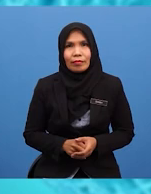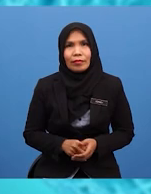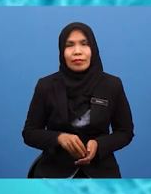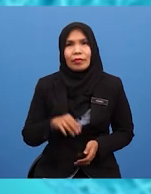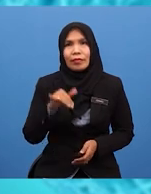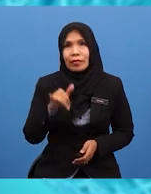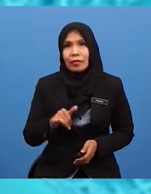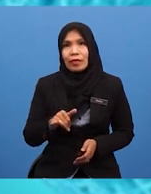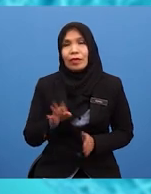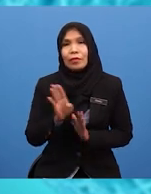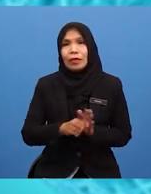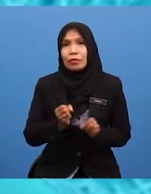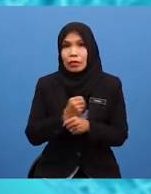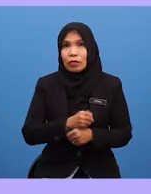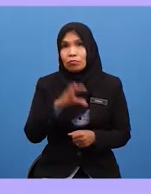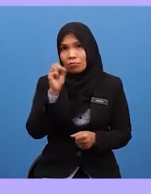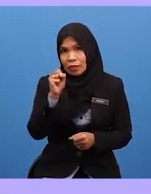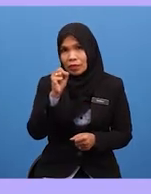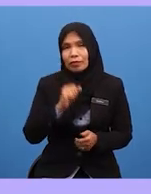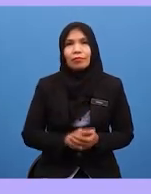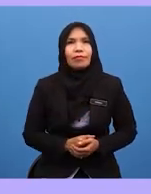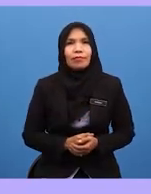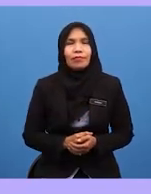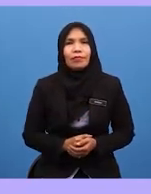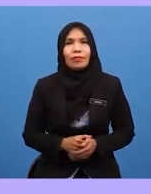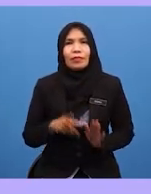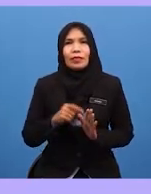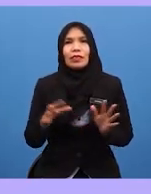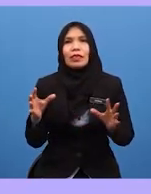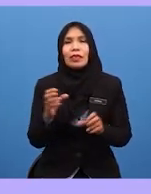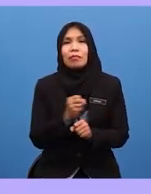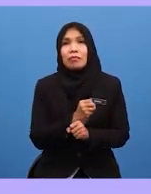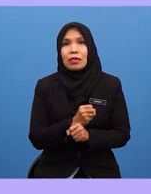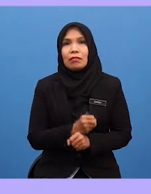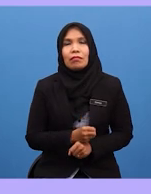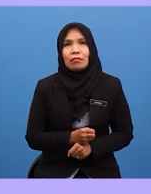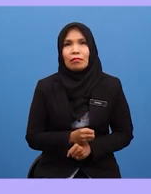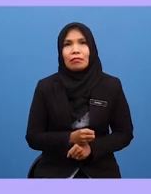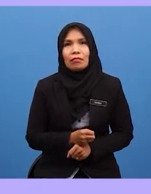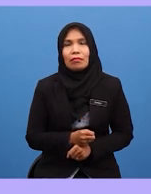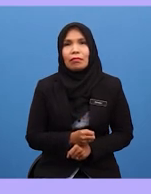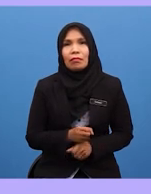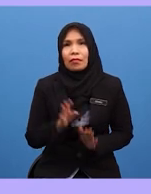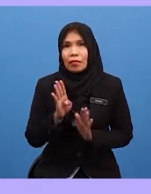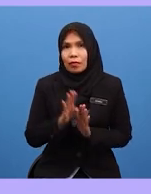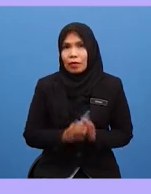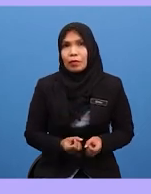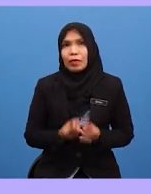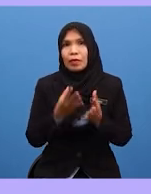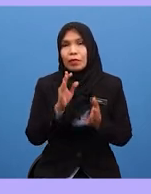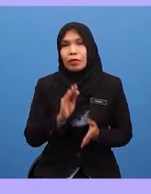sigmoid. S. Terdapat berapa fasa dalam